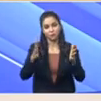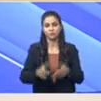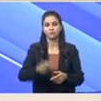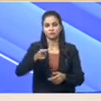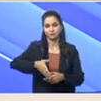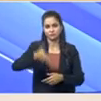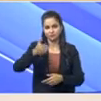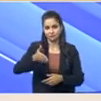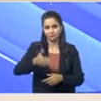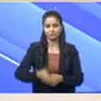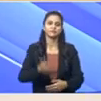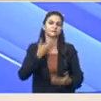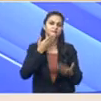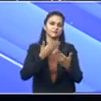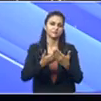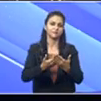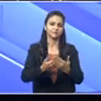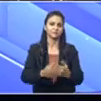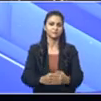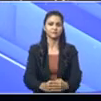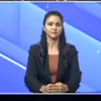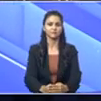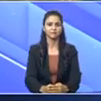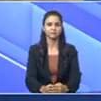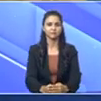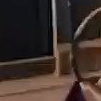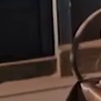बधाई। धन्यवाद।